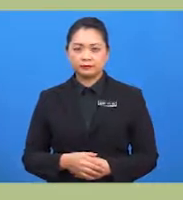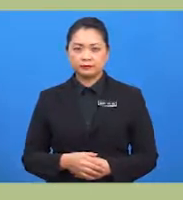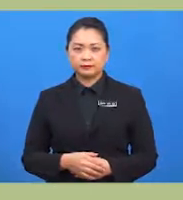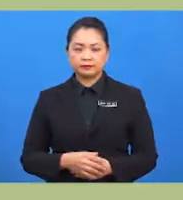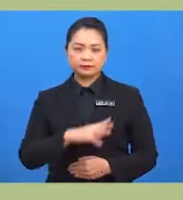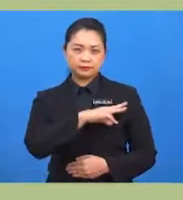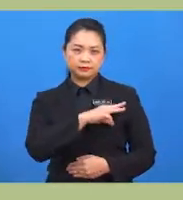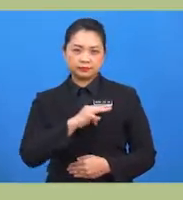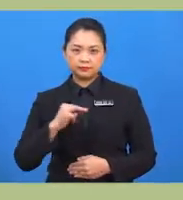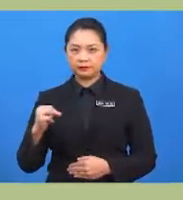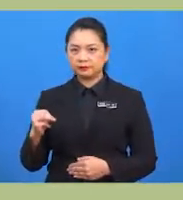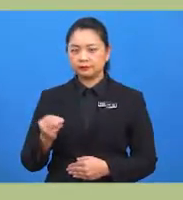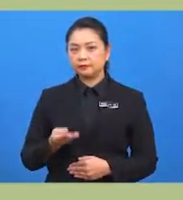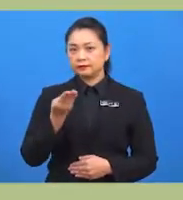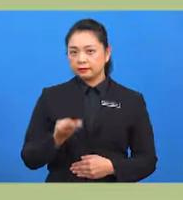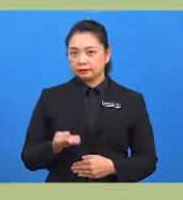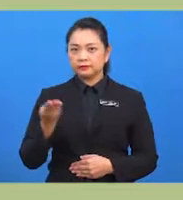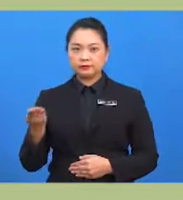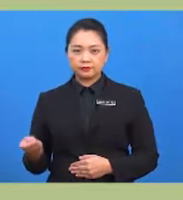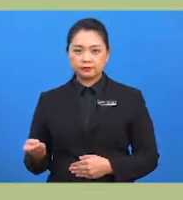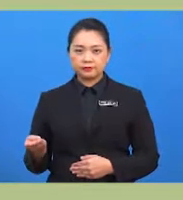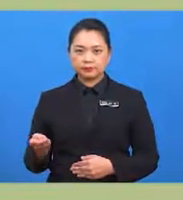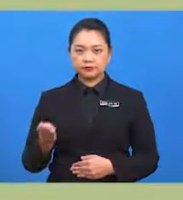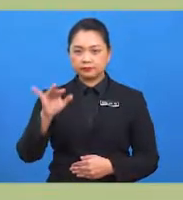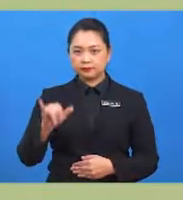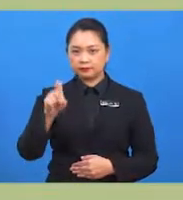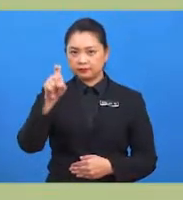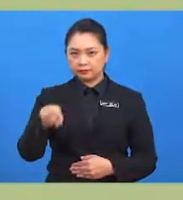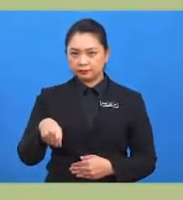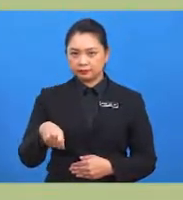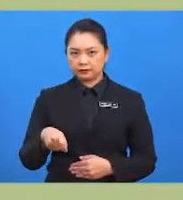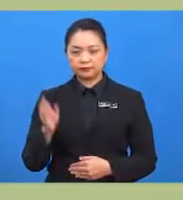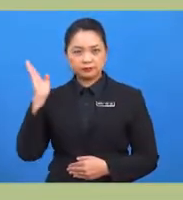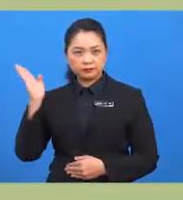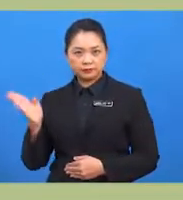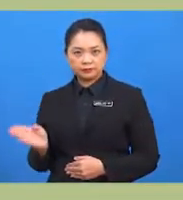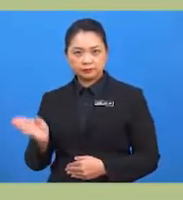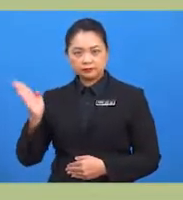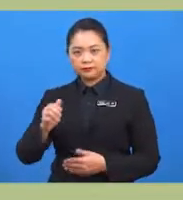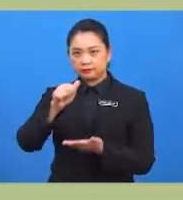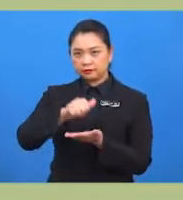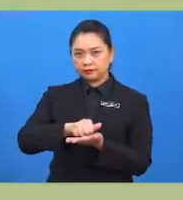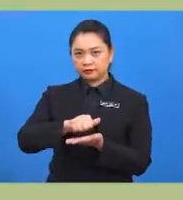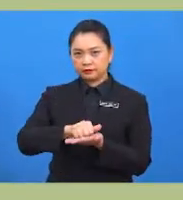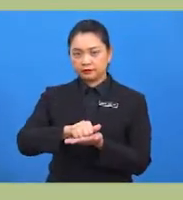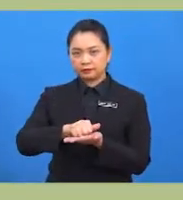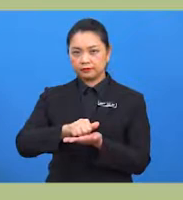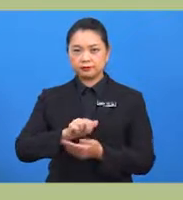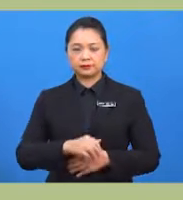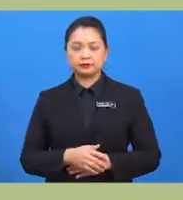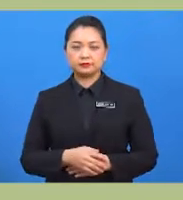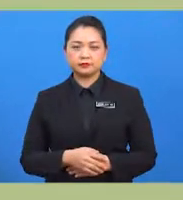Hai manakala bahan-bahan yang kita perlukan pula ialah pecel Natrium karbonat hai